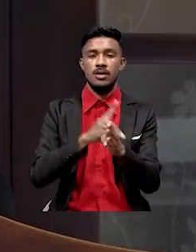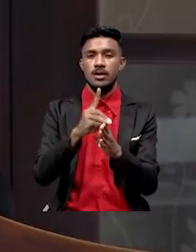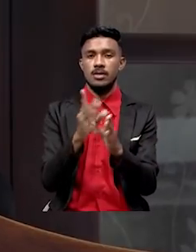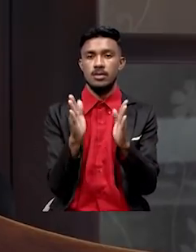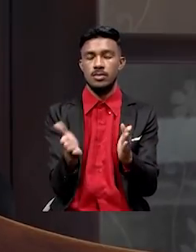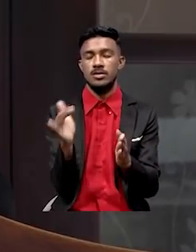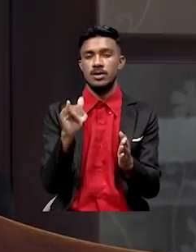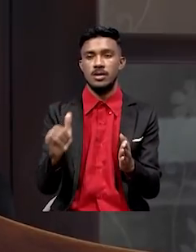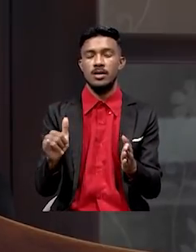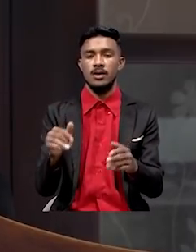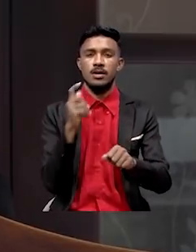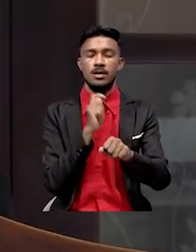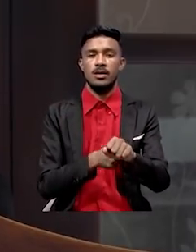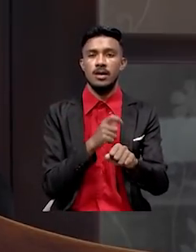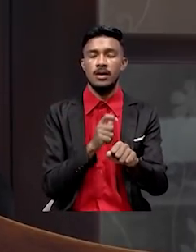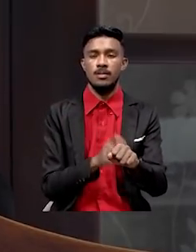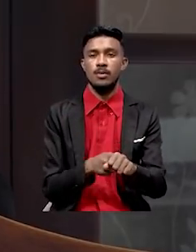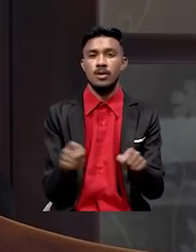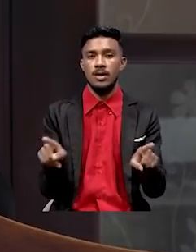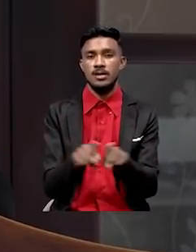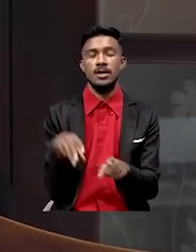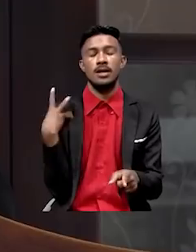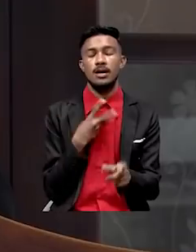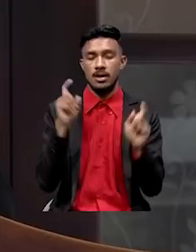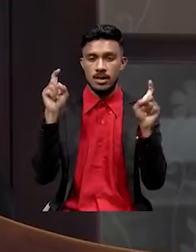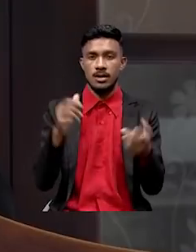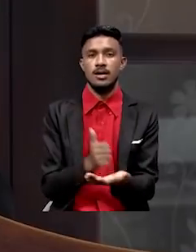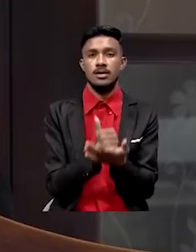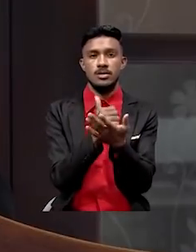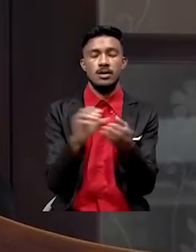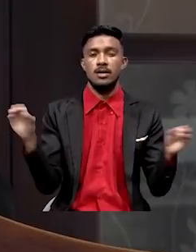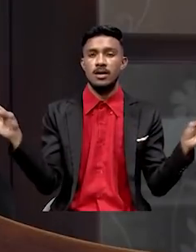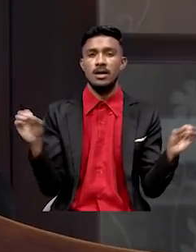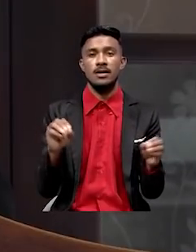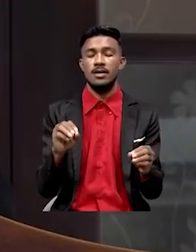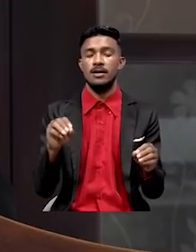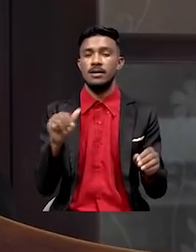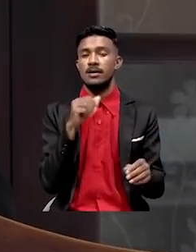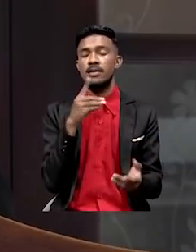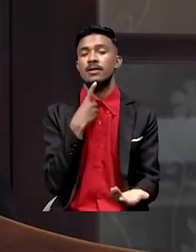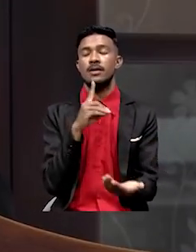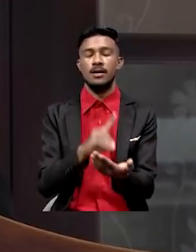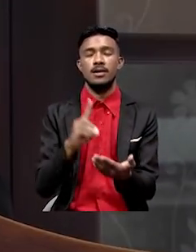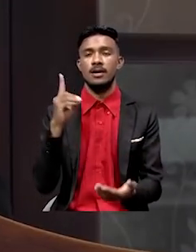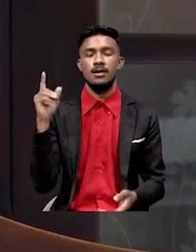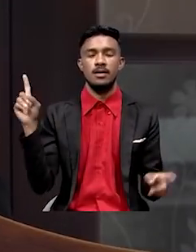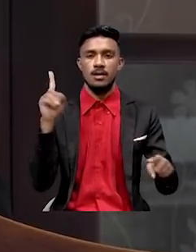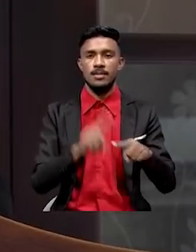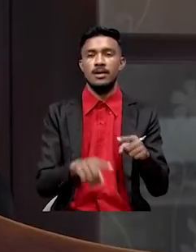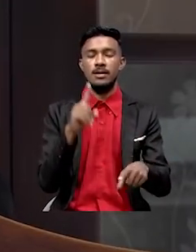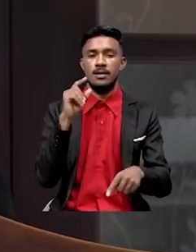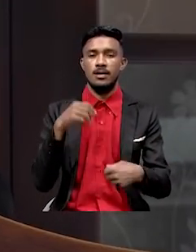sane ita tem que contribuir maru dia la bel dia la koi la iha la koi la la paciente la iha brigasa paciente la os at majere